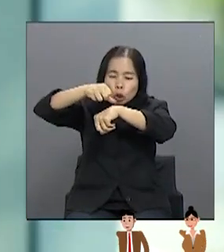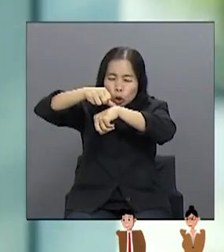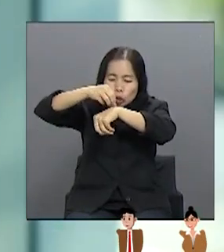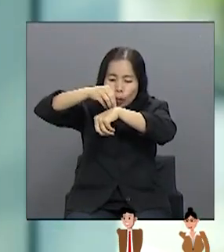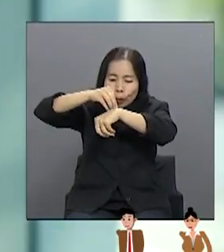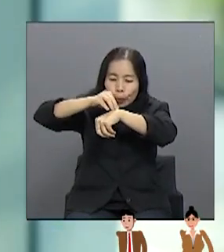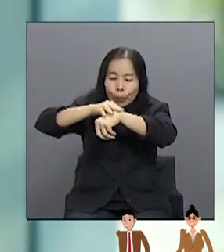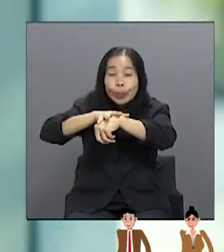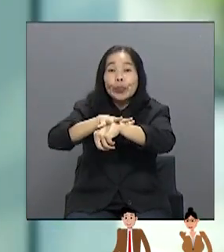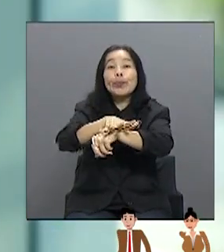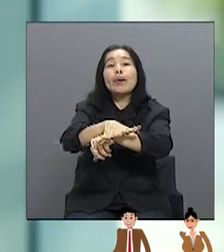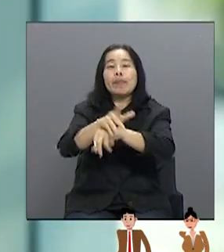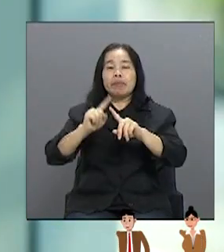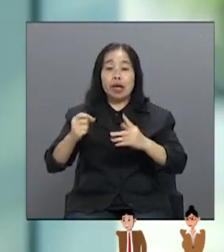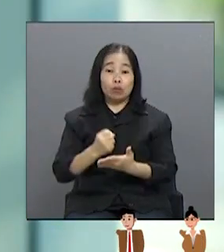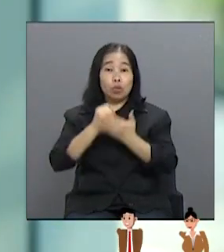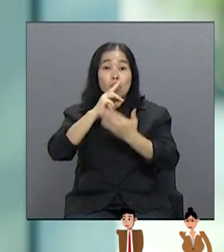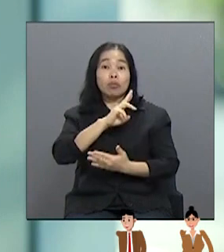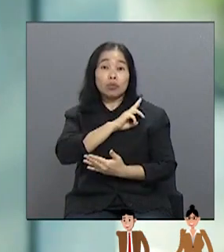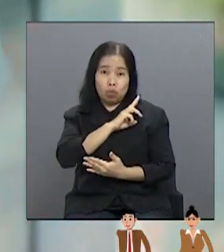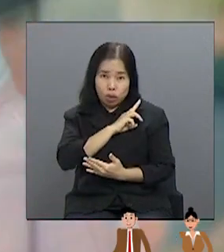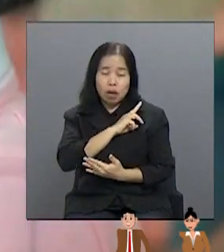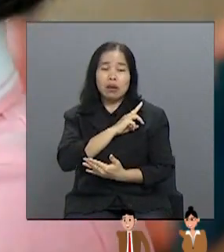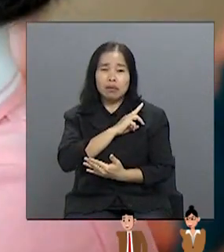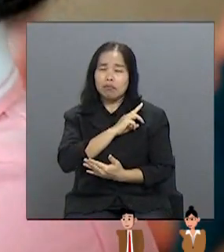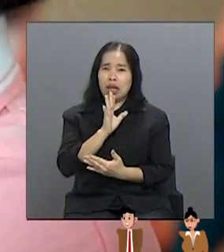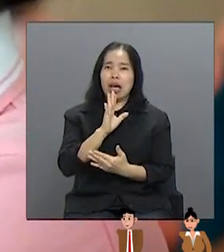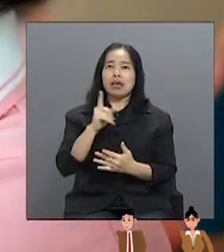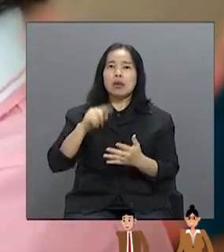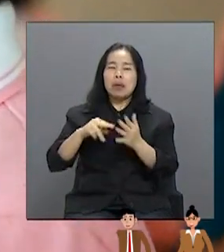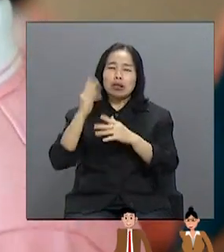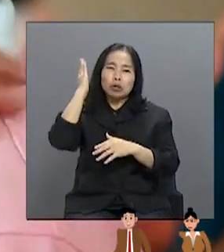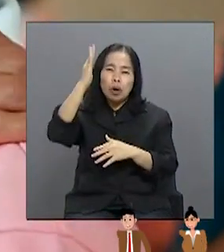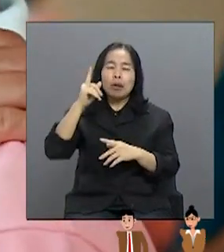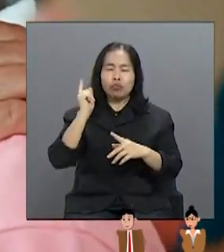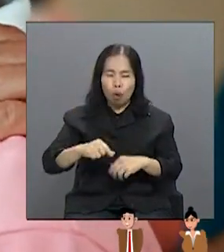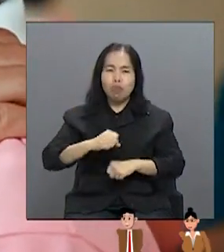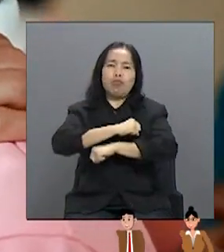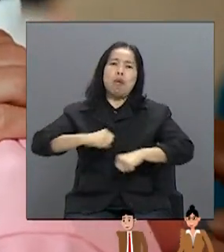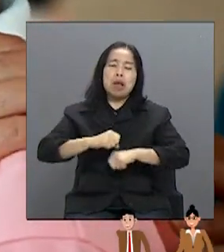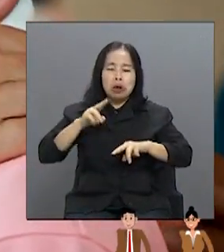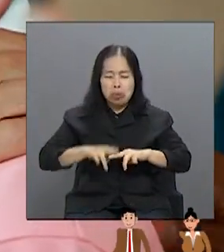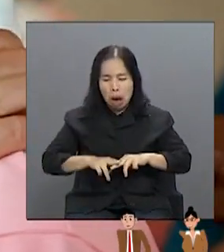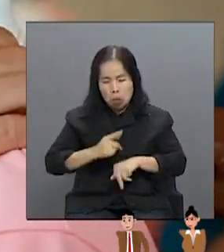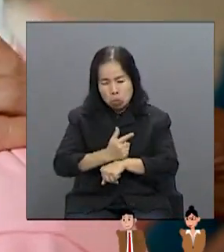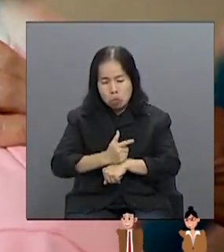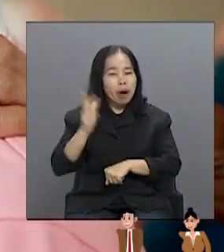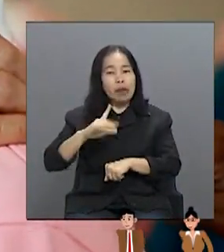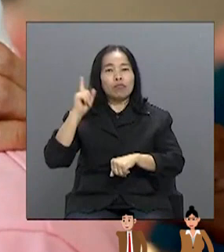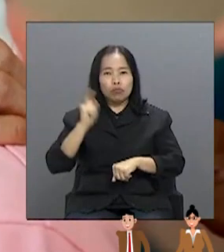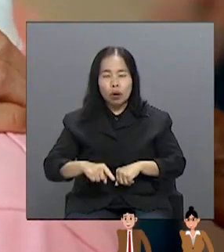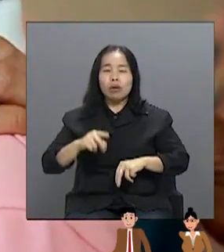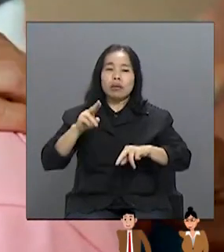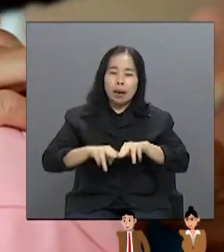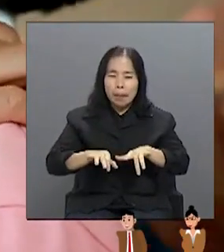ที่ช่วยเหลือตัวเองเพื่อที่จะรักษาภาพใหม่ไม่ให้มันเป็นมากขึ้นเอ็กซ์เซอร์ไซส ์นะคะออกกำลังกาย เคลื่อนไหวบ่อยๆให้มีการ